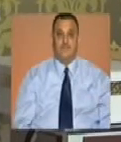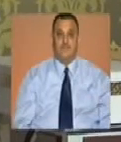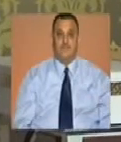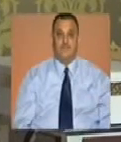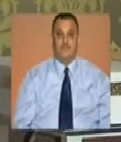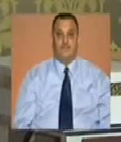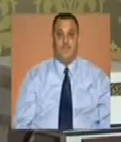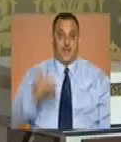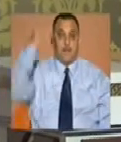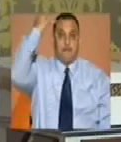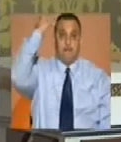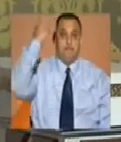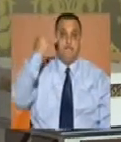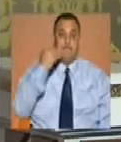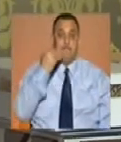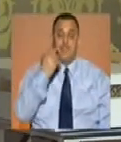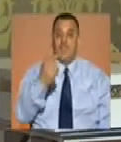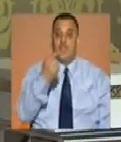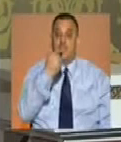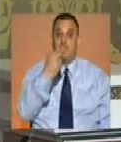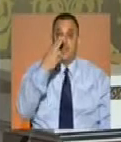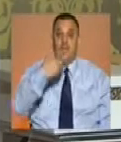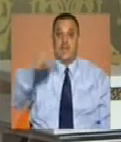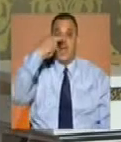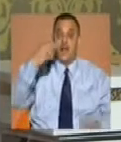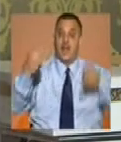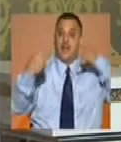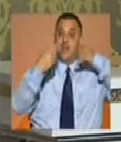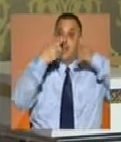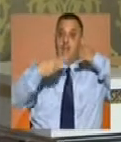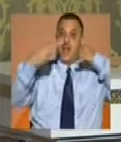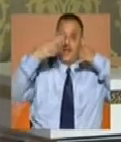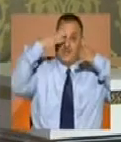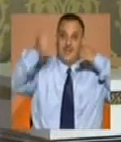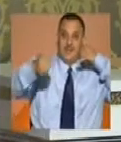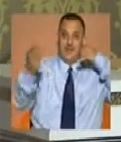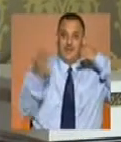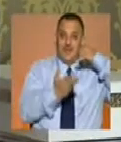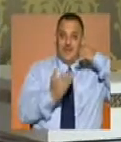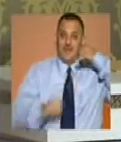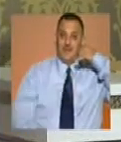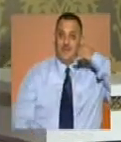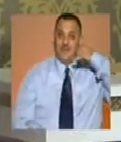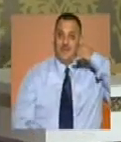طيب أم محمد من تايلاند. السلام عليكم سيدنا الشيخ. عليكم السلام ورحمة الله.